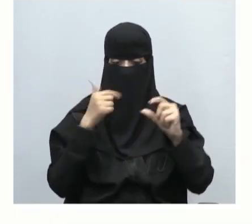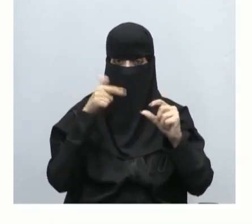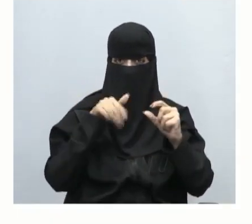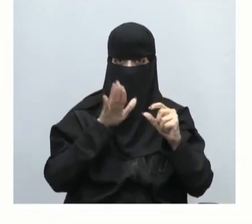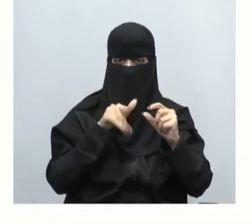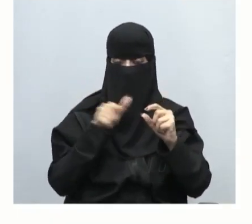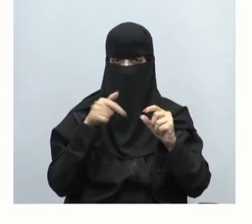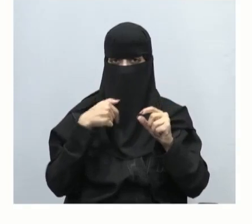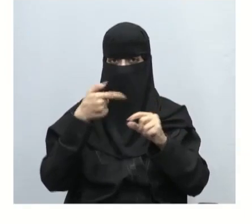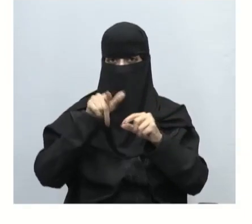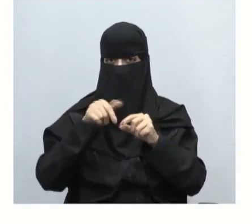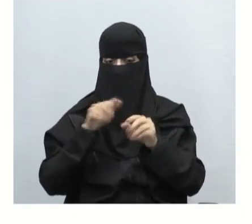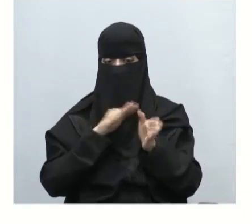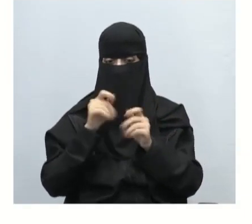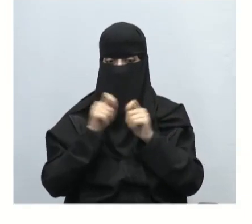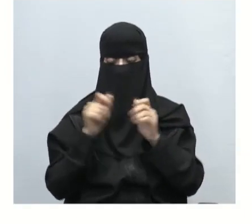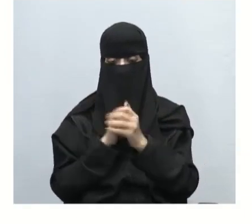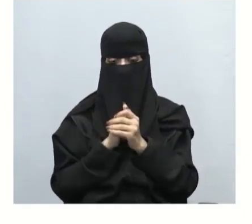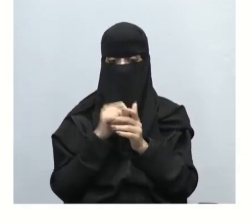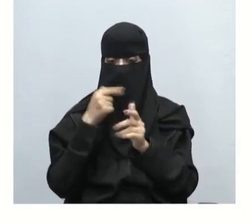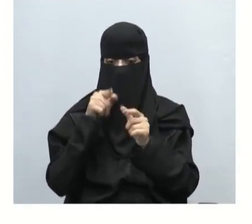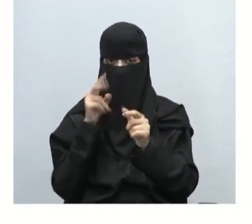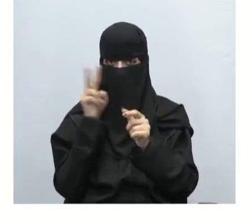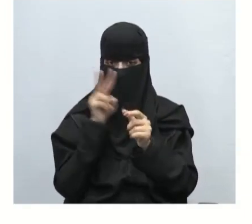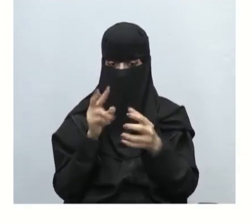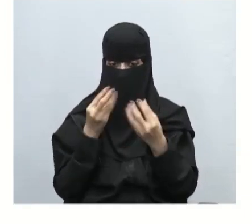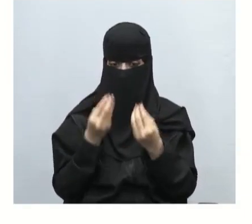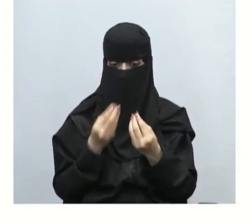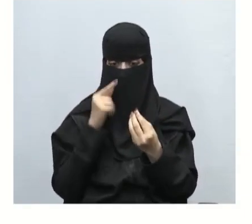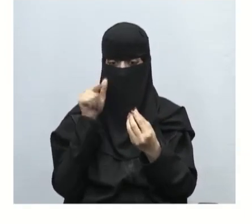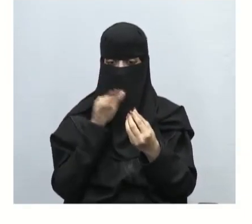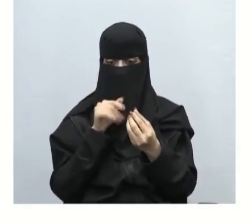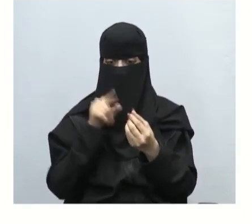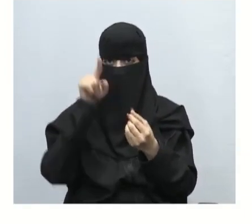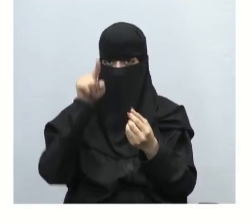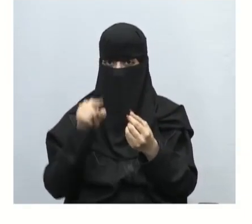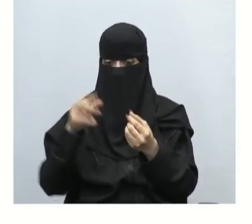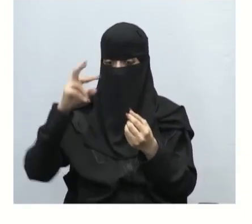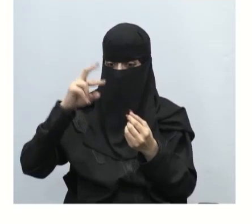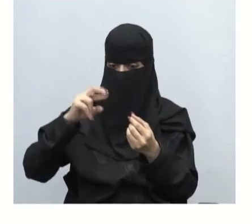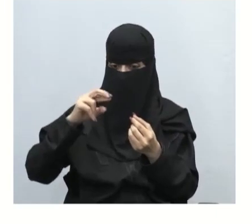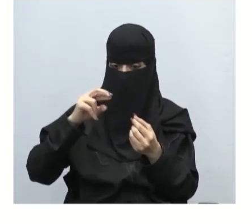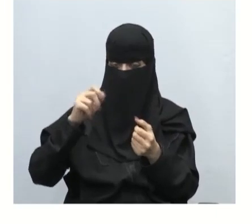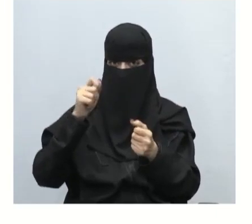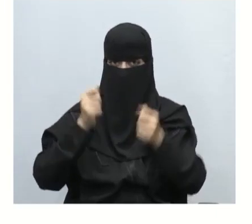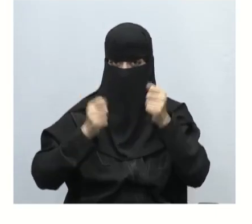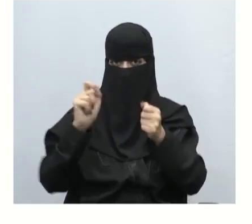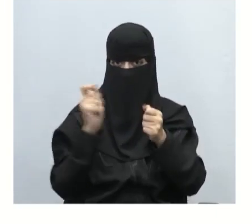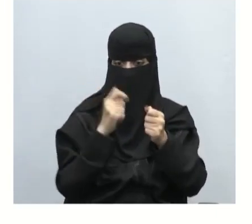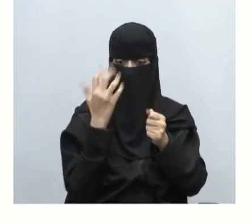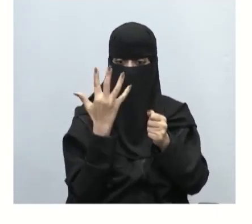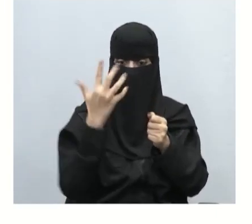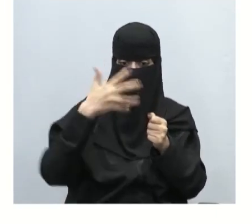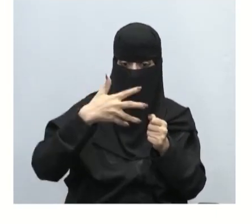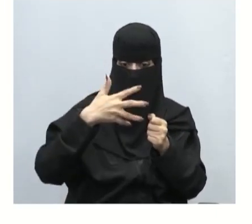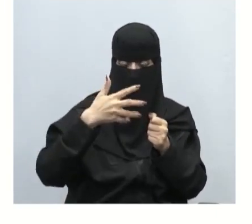التاليه تدل على المسافه التي قطعها عبد الله في الايام الثلاثه اي من هذه البدائل هل هو الف